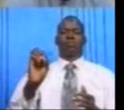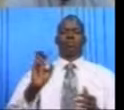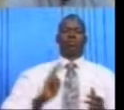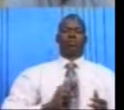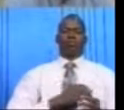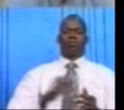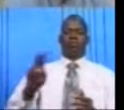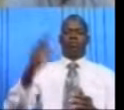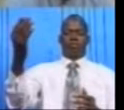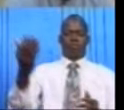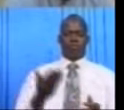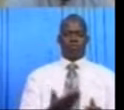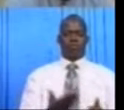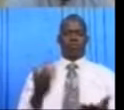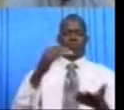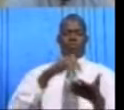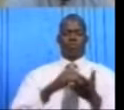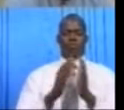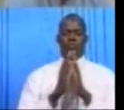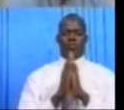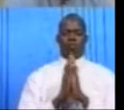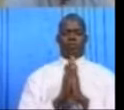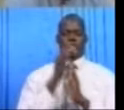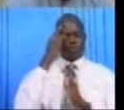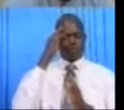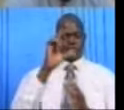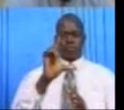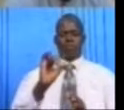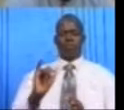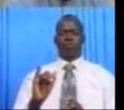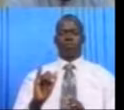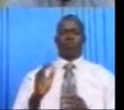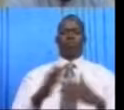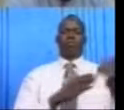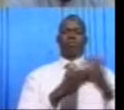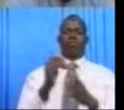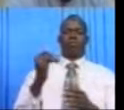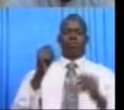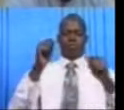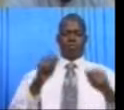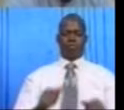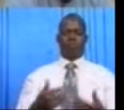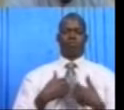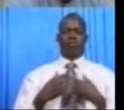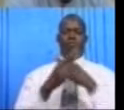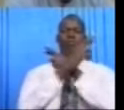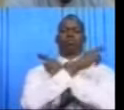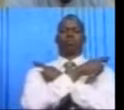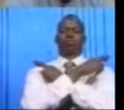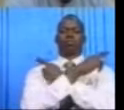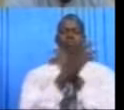Nous vous invitons encore à la prière pour lui, afin qu'il jouisse d'une retraite féconde.